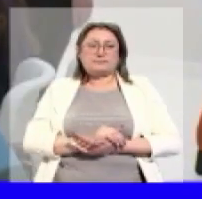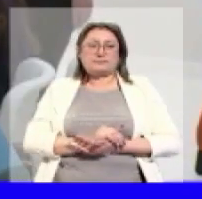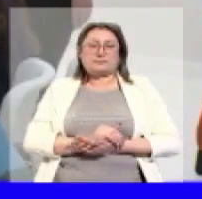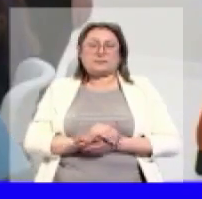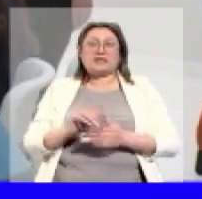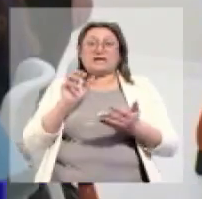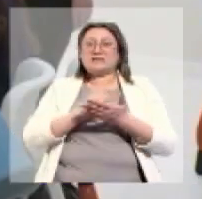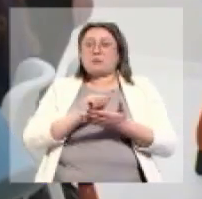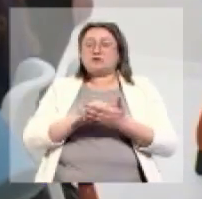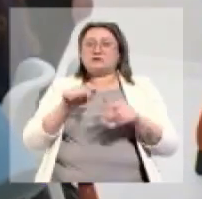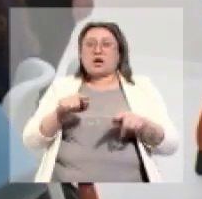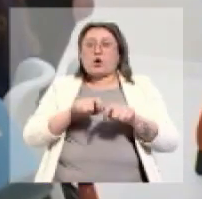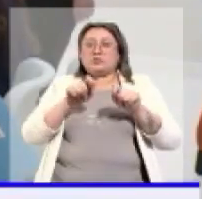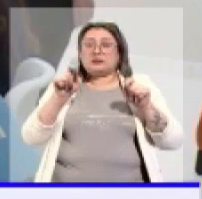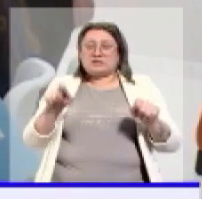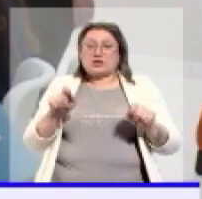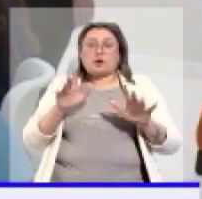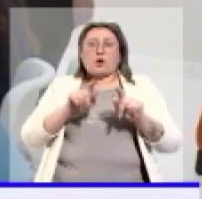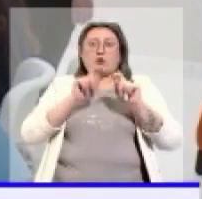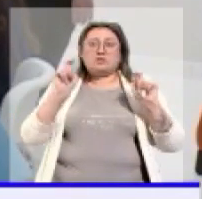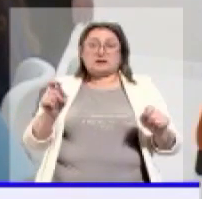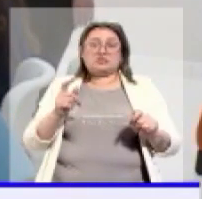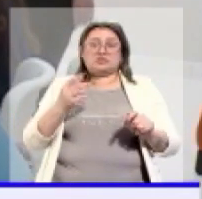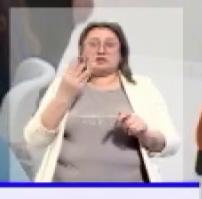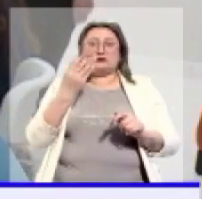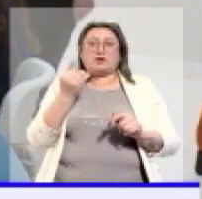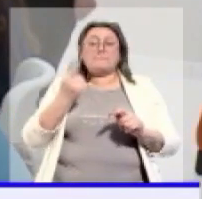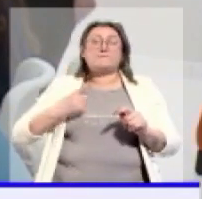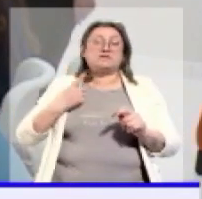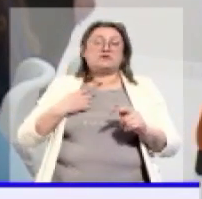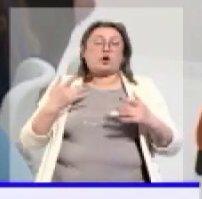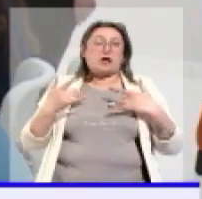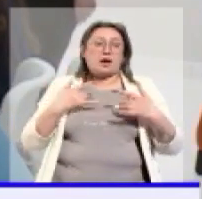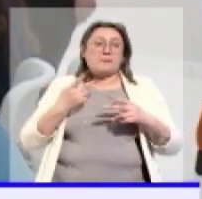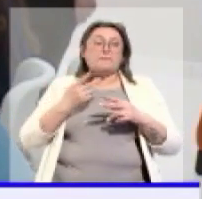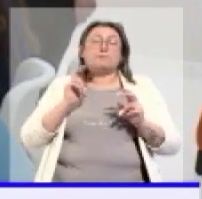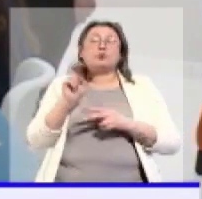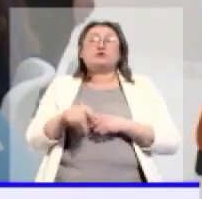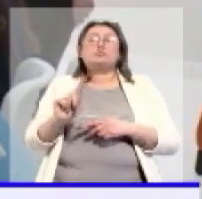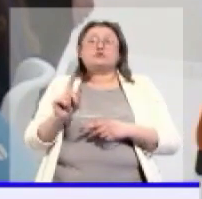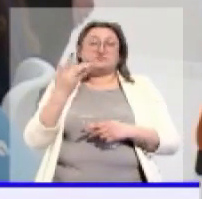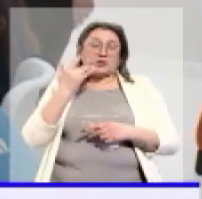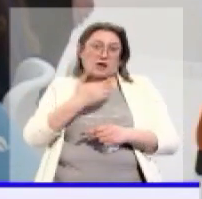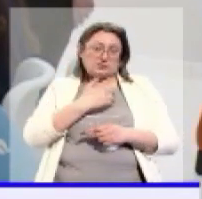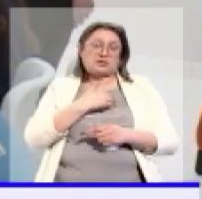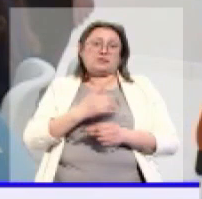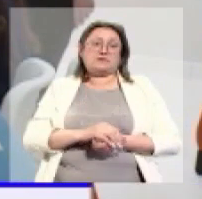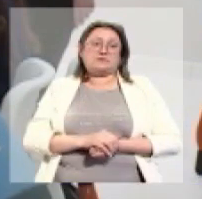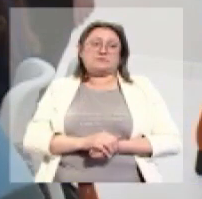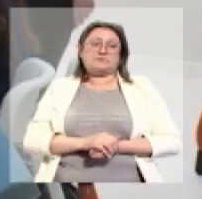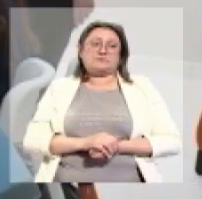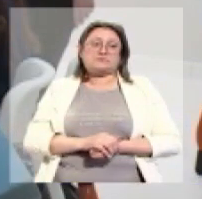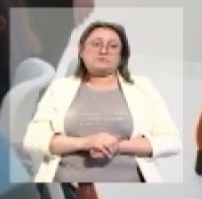с самого открытия, как только открылось режиссерское мастерство. Пошла к этому, потому что всегда хотел этого. Как